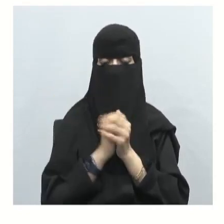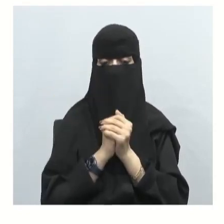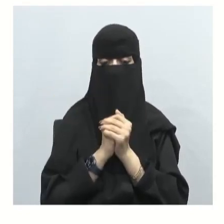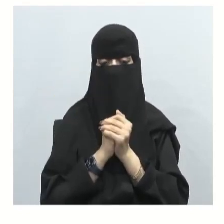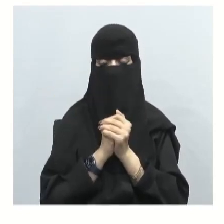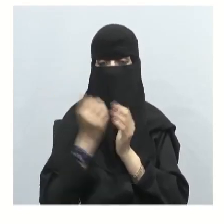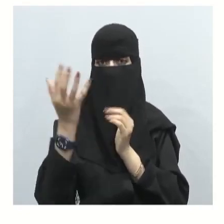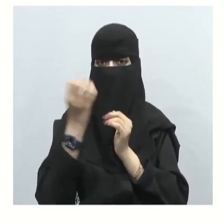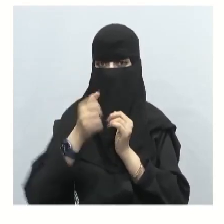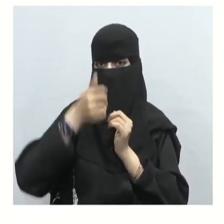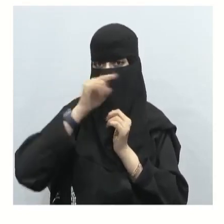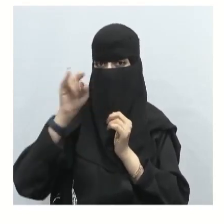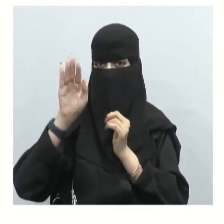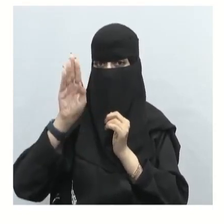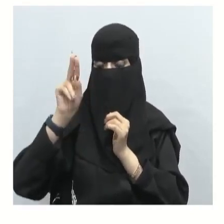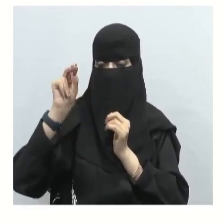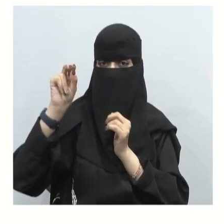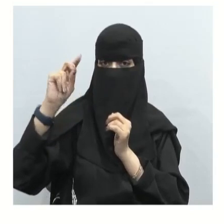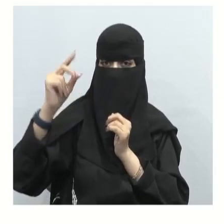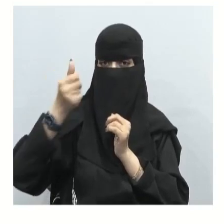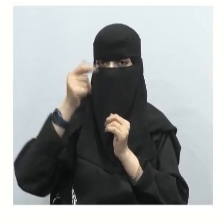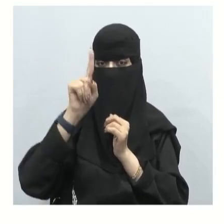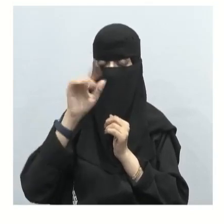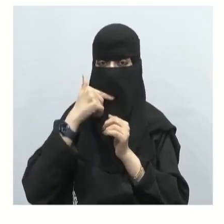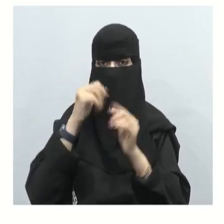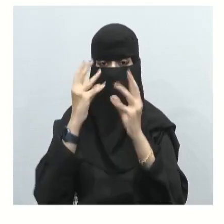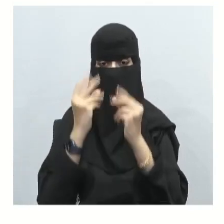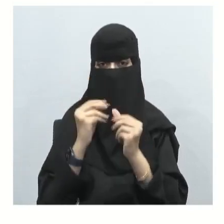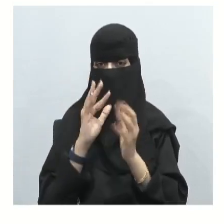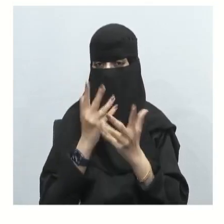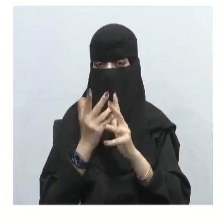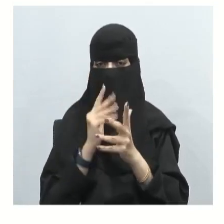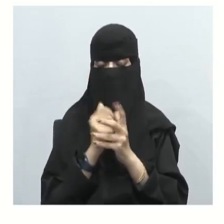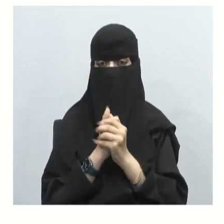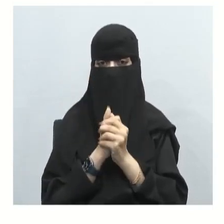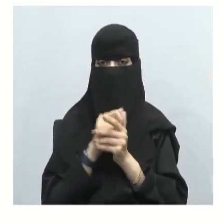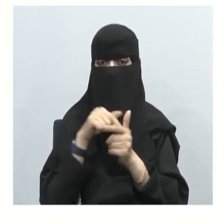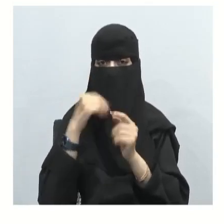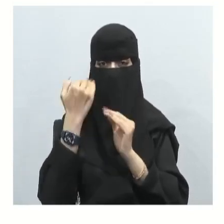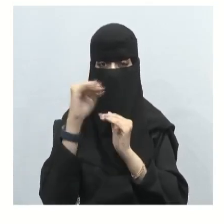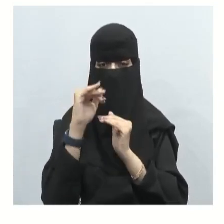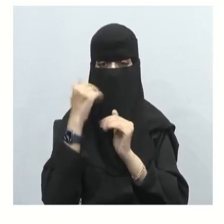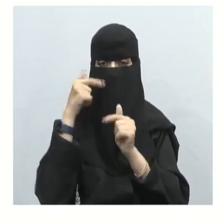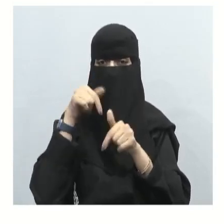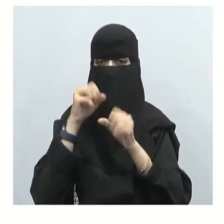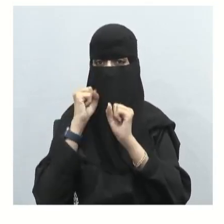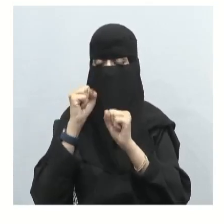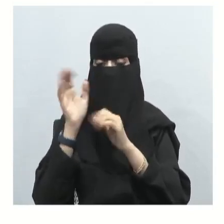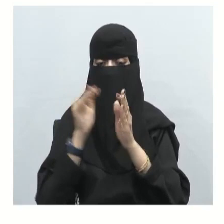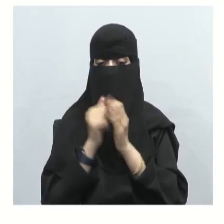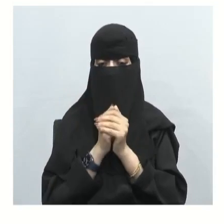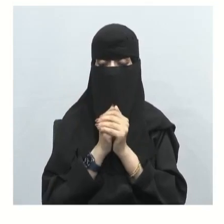الاستقطاب الضوء الغير المستقطب تقريبا قيمته نص شدته اي نوت